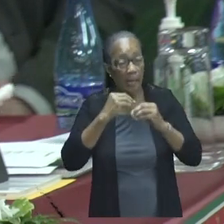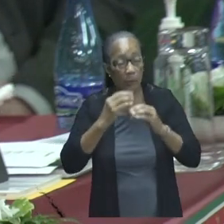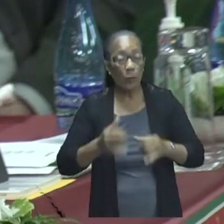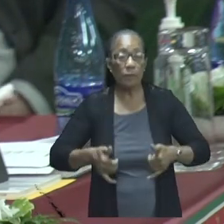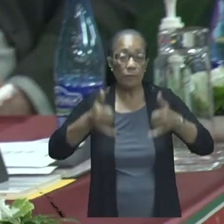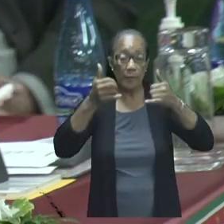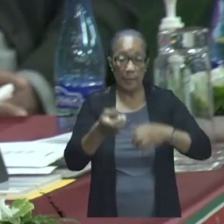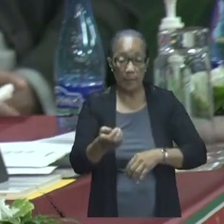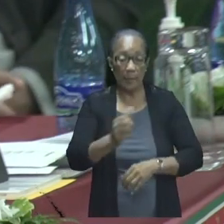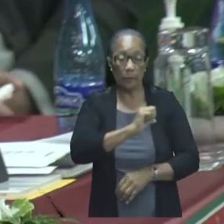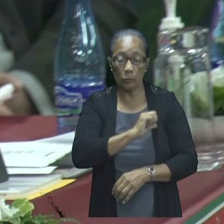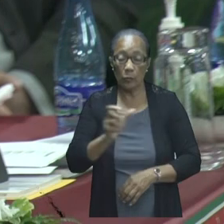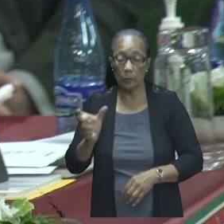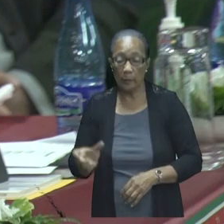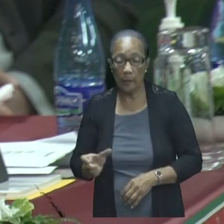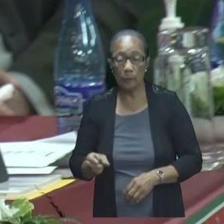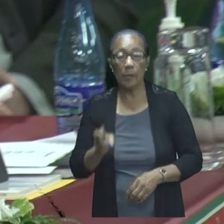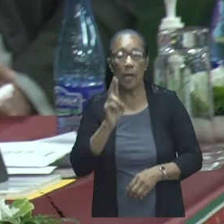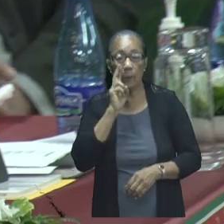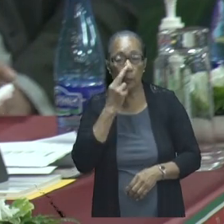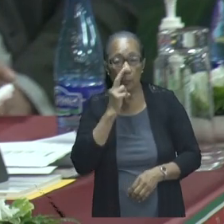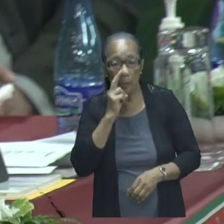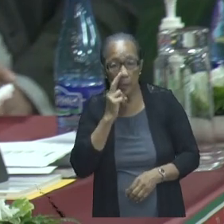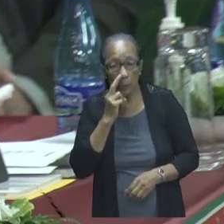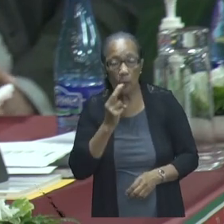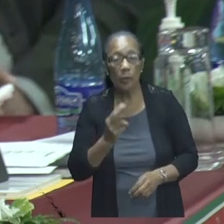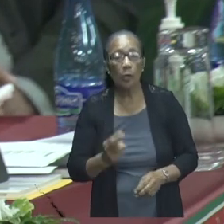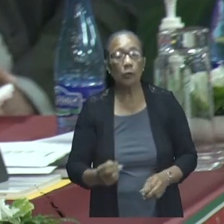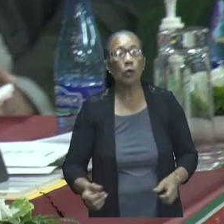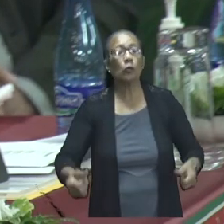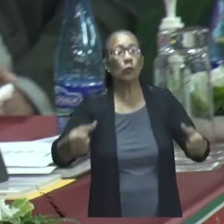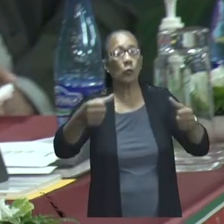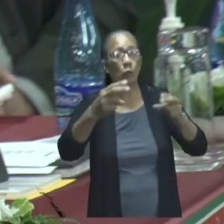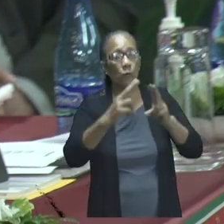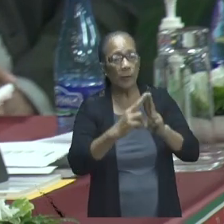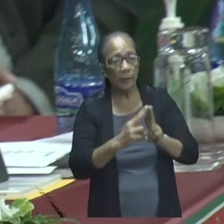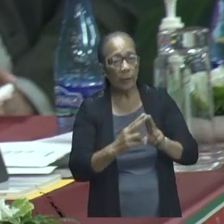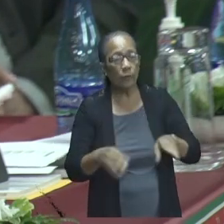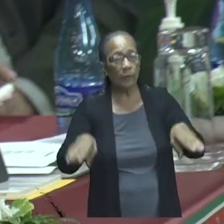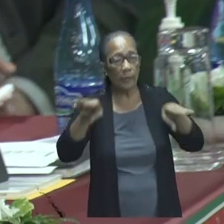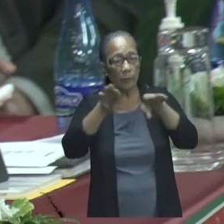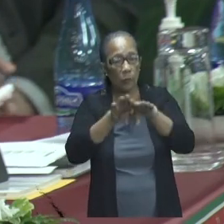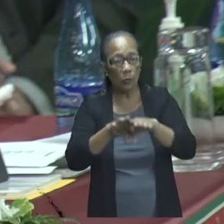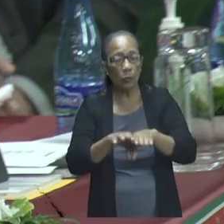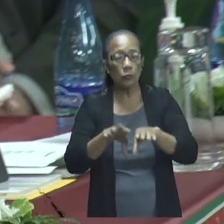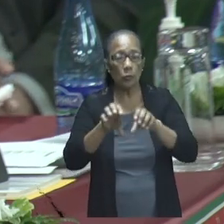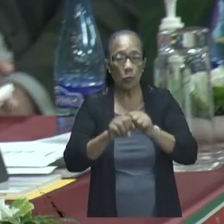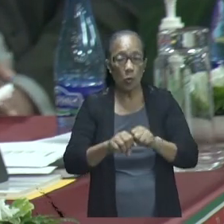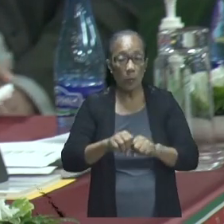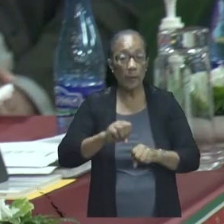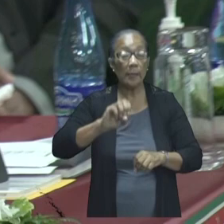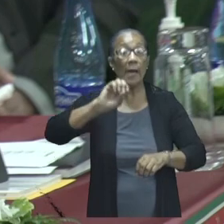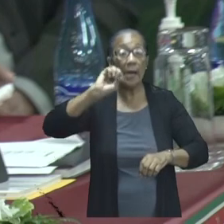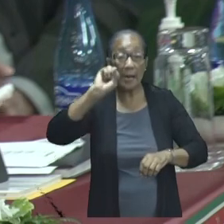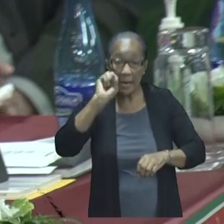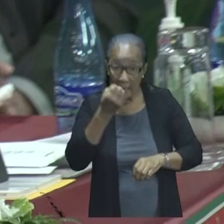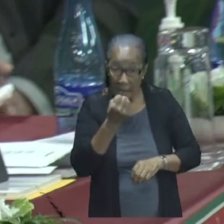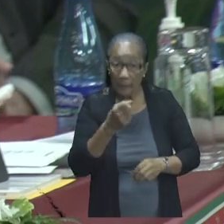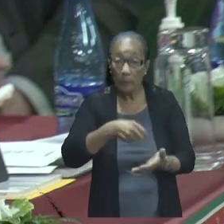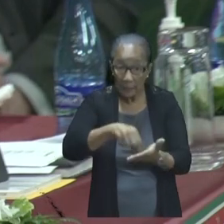proberen we tot een overeenkomst te komen want hebben zij we gaan nu betalen maar nu niet want we kunnen het nu nog